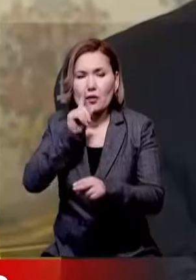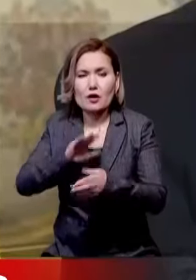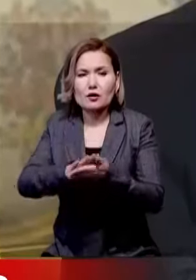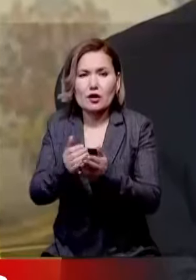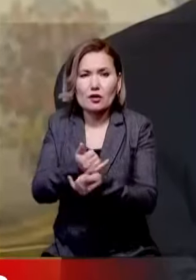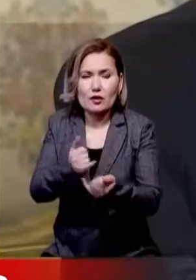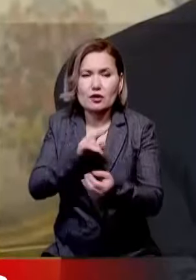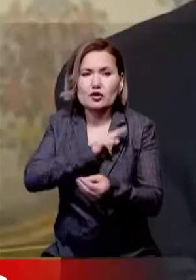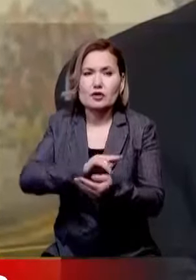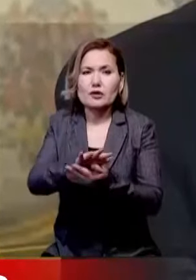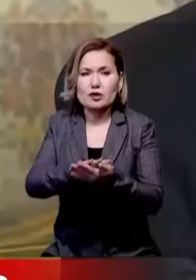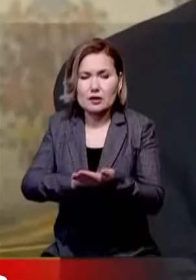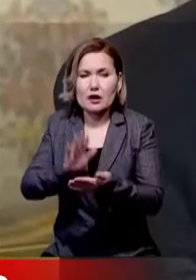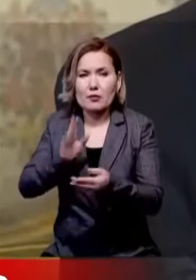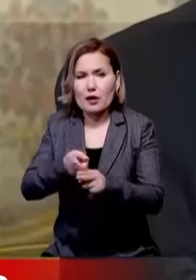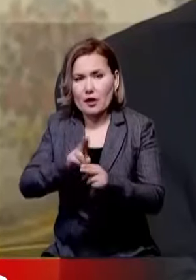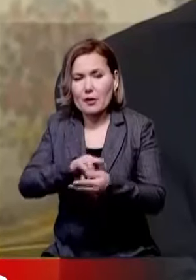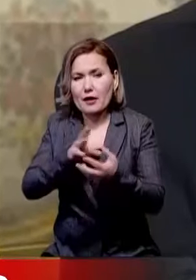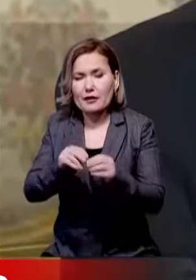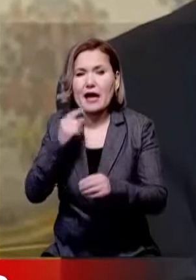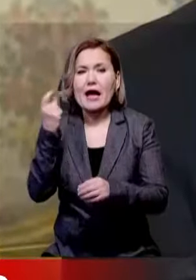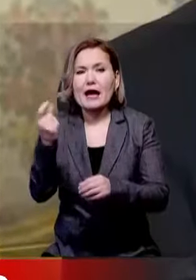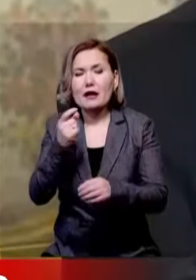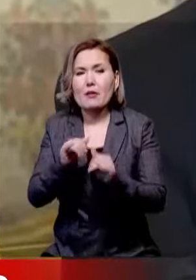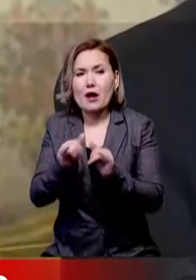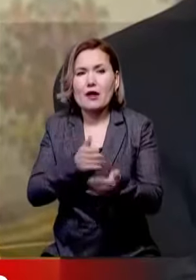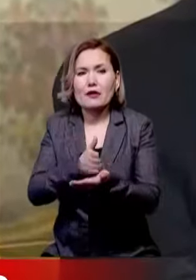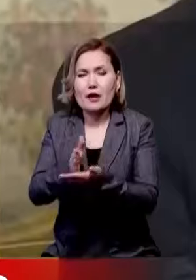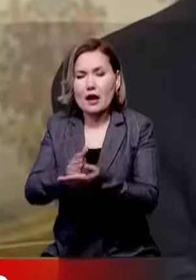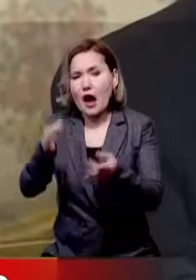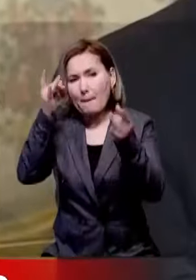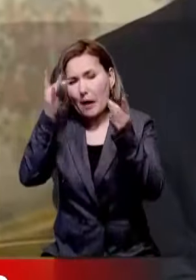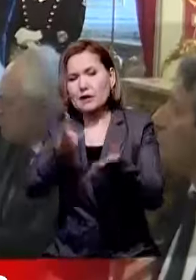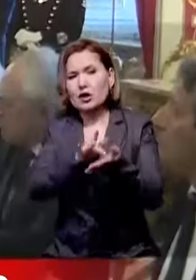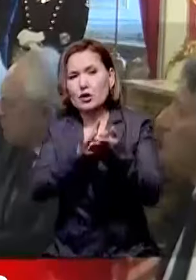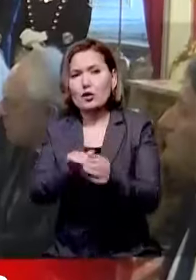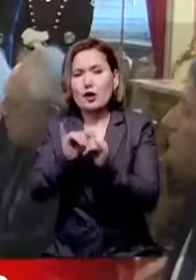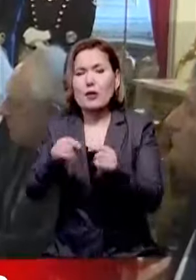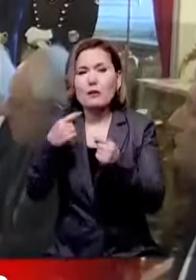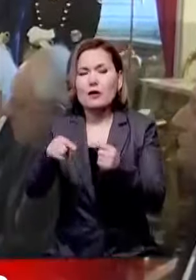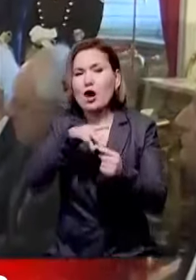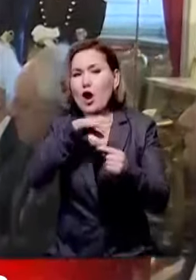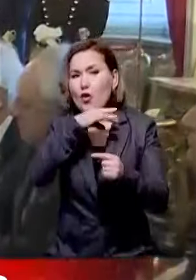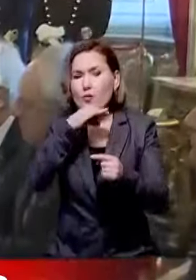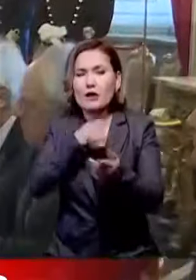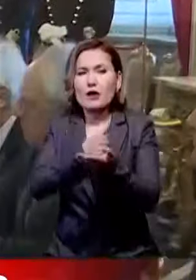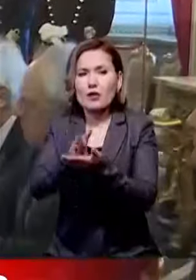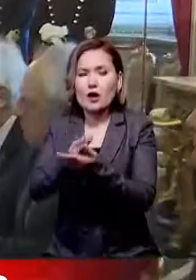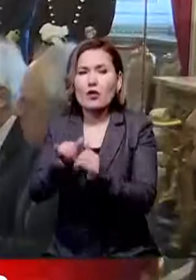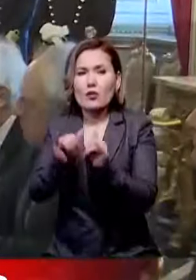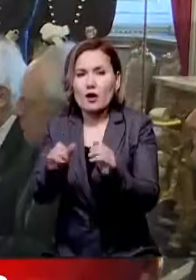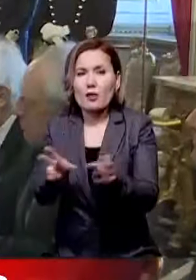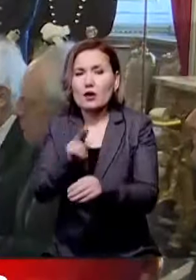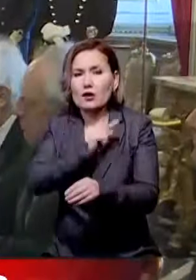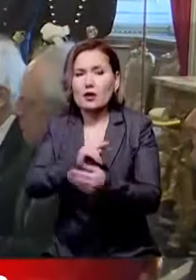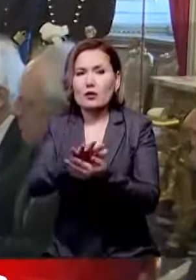жағдай жасауды одан әрі жалғастыра береміз. Дегенмен экономика бағытына ғана емес, мәдениет, туризм сияқты басқа да көптеген саладағы ынтымақтастықты дамытуға